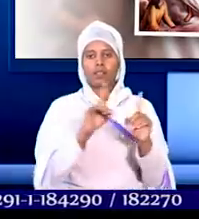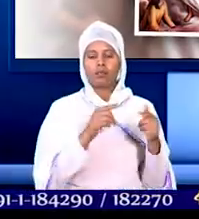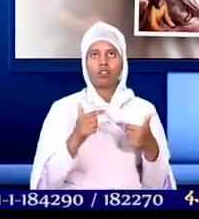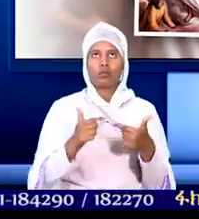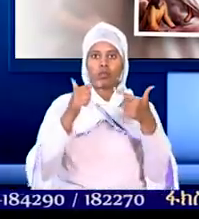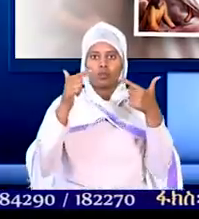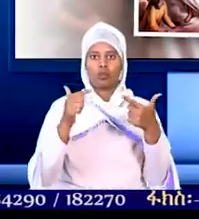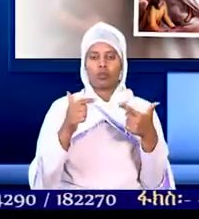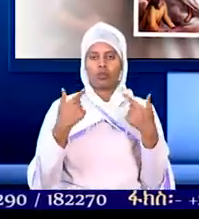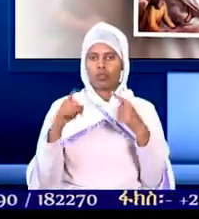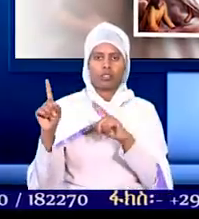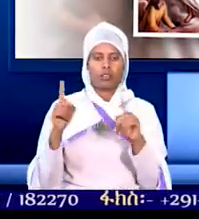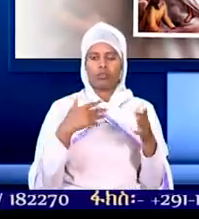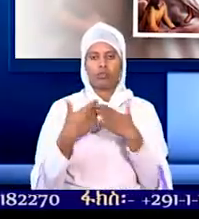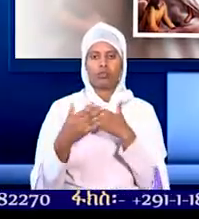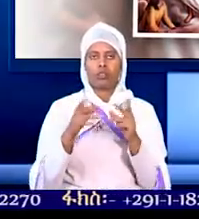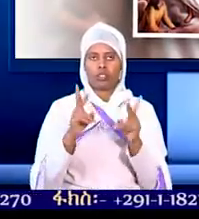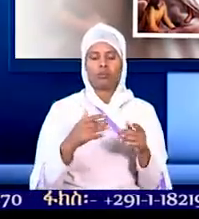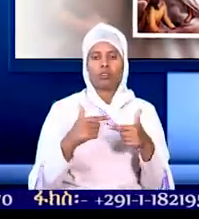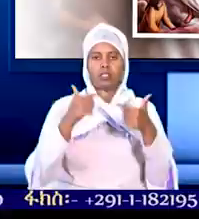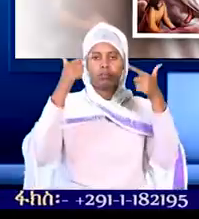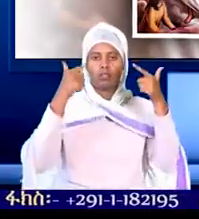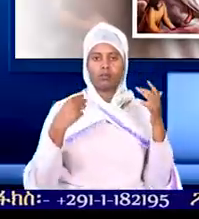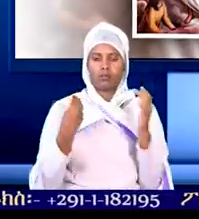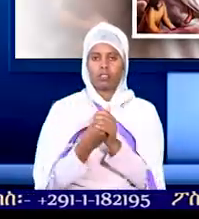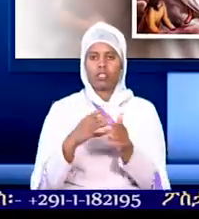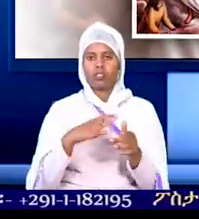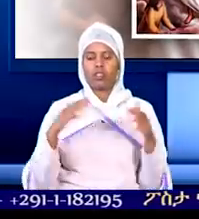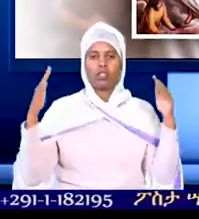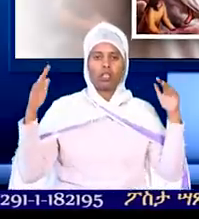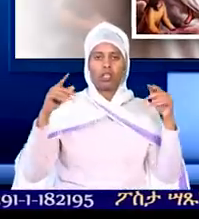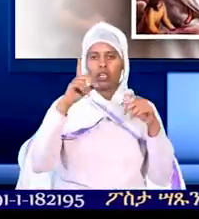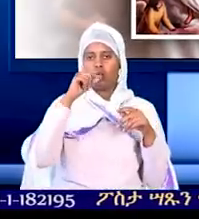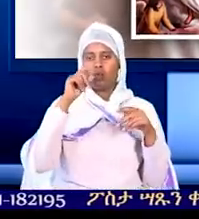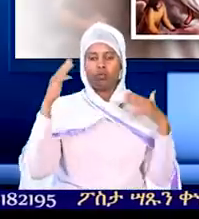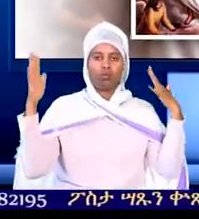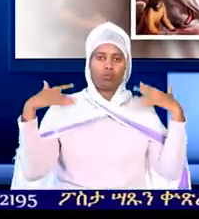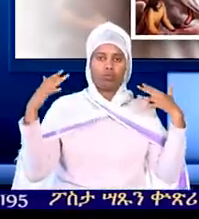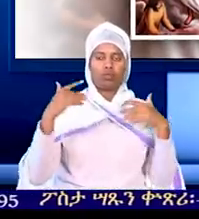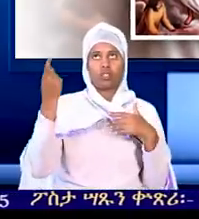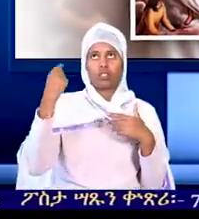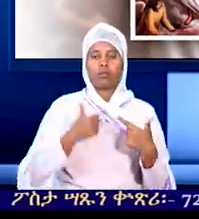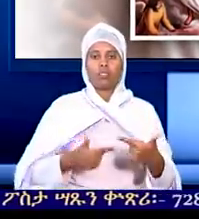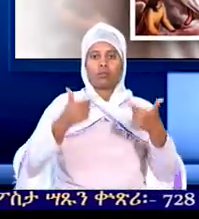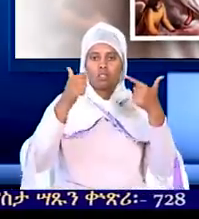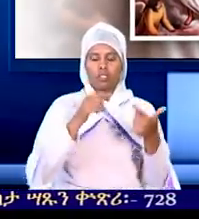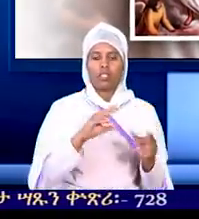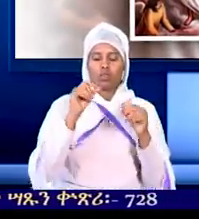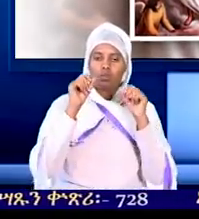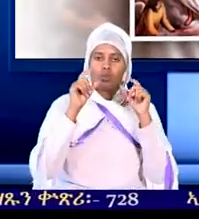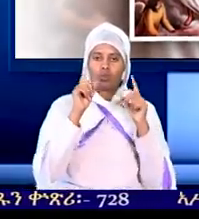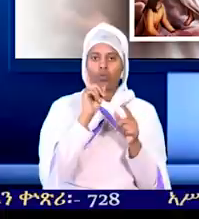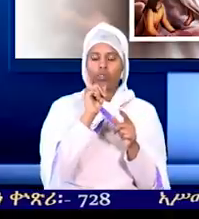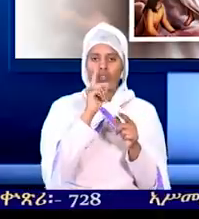ትረፍ ደቂ ሰባት ዘመስግኑስ ኩሉ ፍጡር ከም ዘመስግን ኣብ ጥቓና ዘላ ኣዕዋፍ እኳ ከም ዝበርሃለን የመስግና